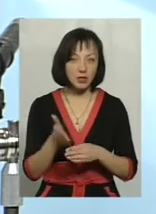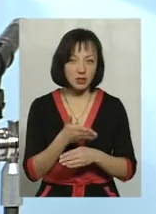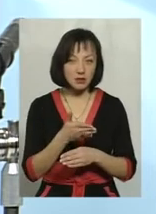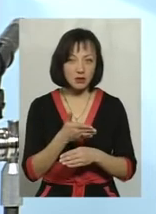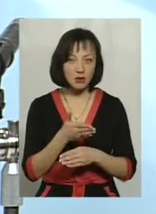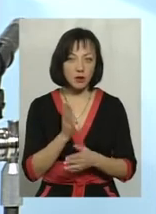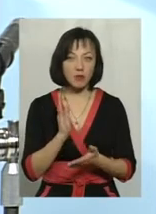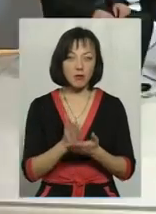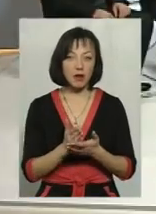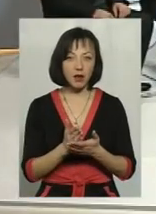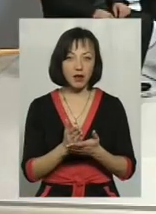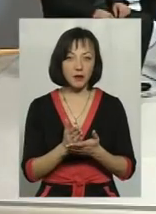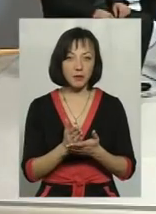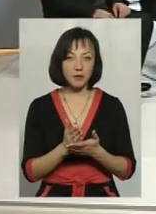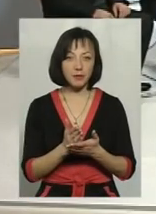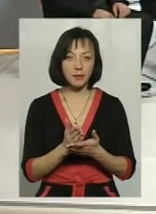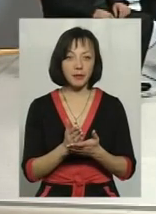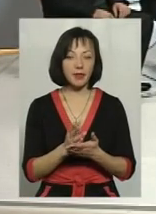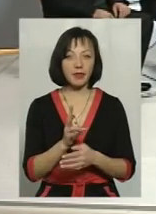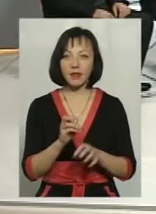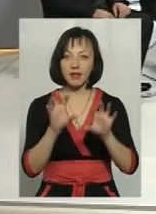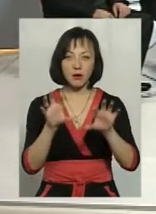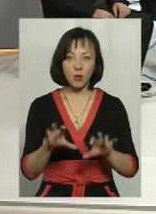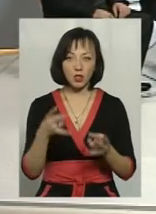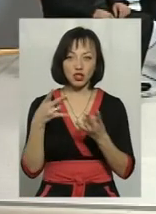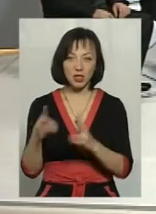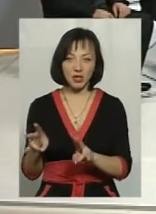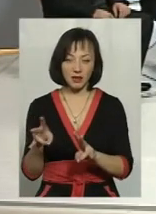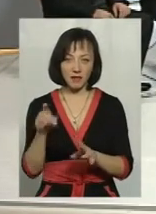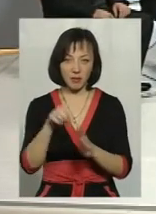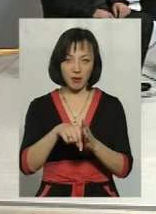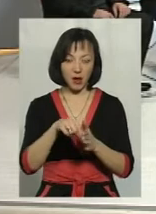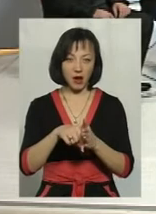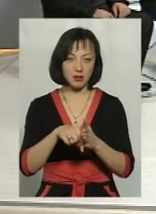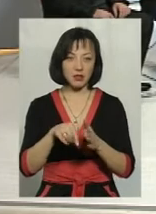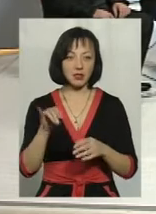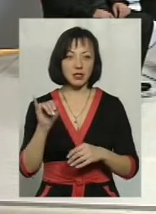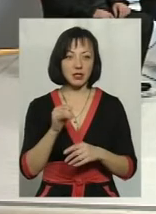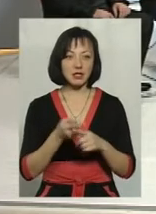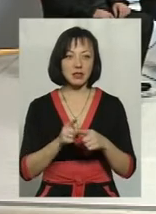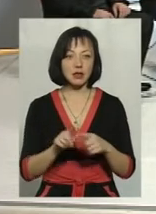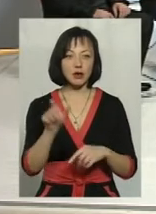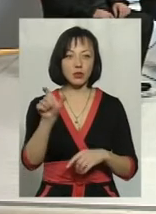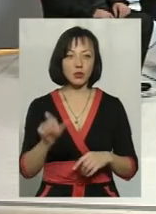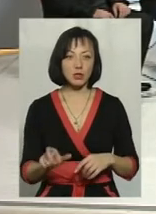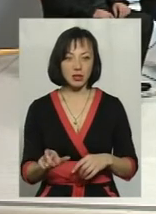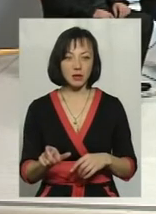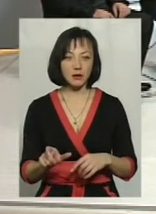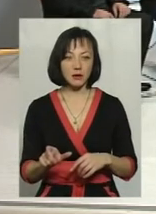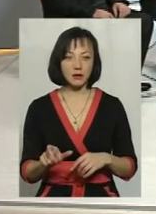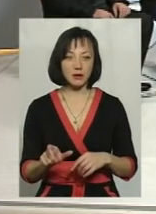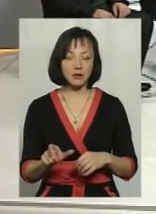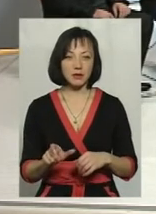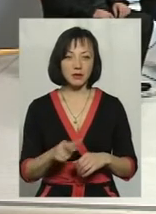ну, має якраз кустарний і шкідливий такий характер, і ця людина, ну, буквально